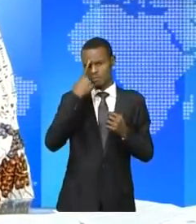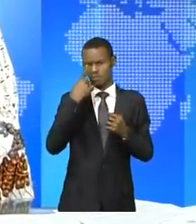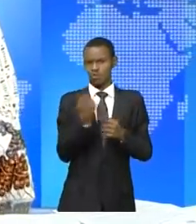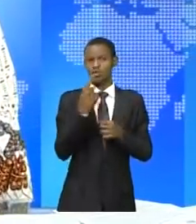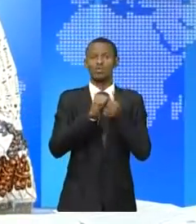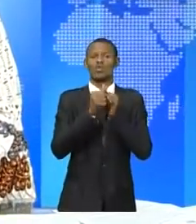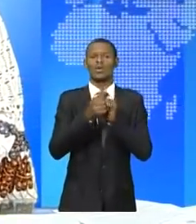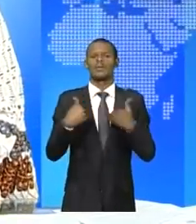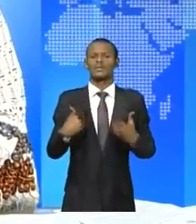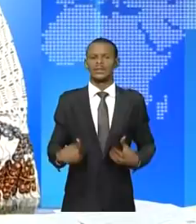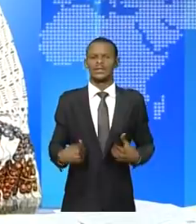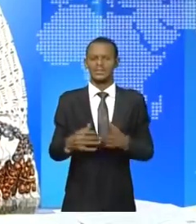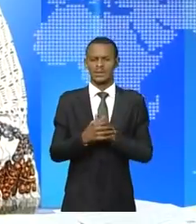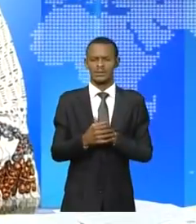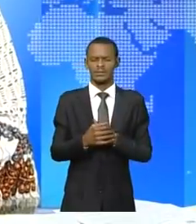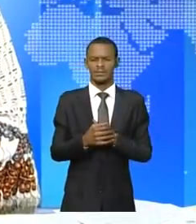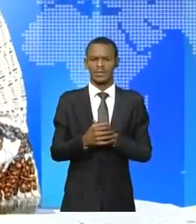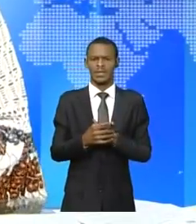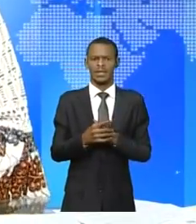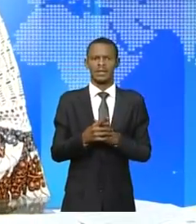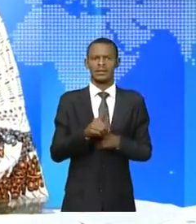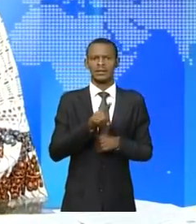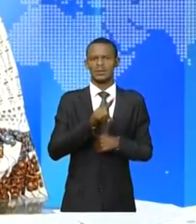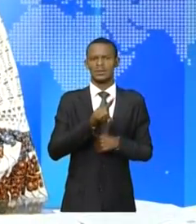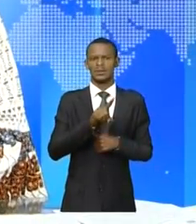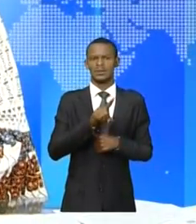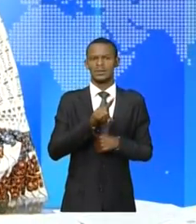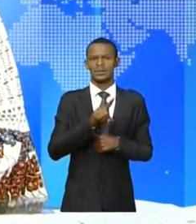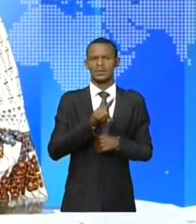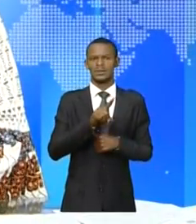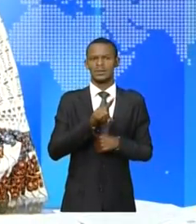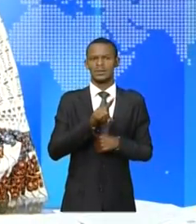le 158e anniversaire du mouvement international de la Croix-Rouge